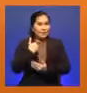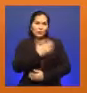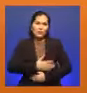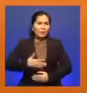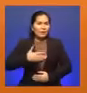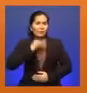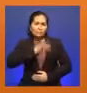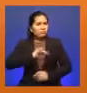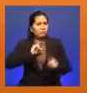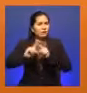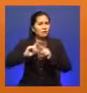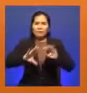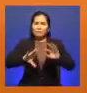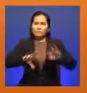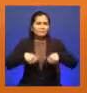ขึ้น